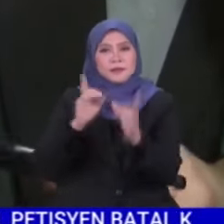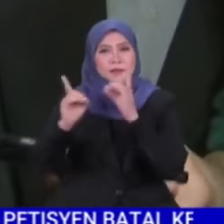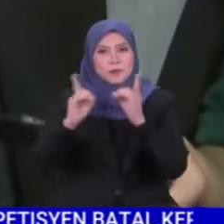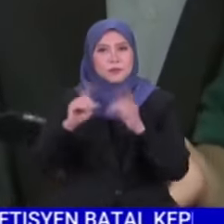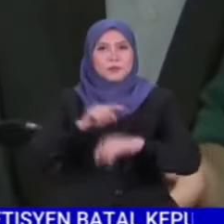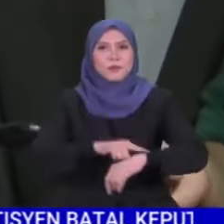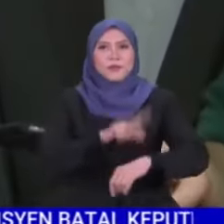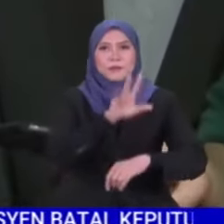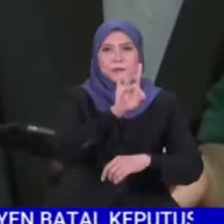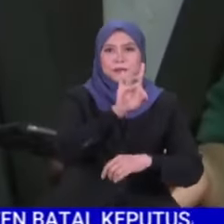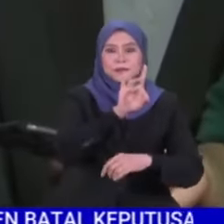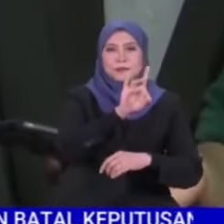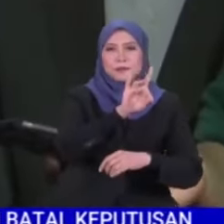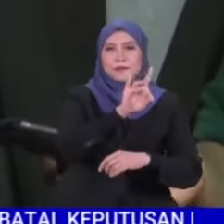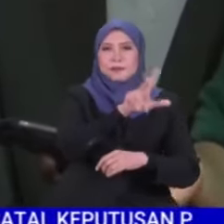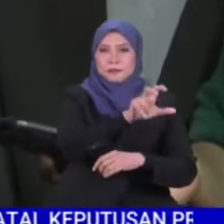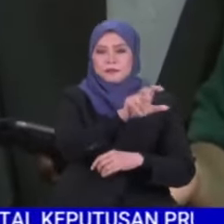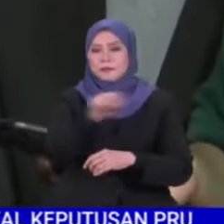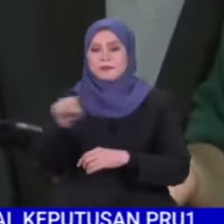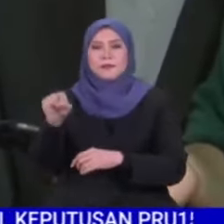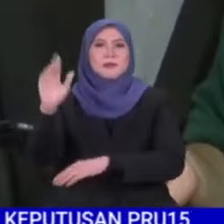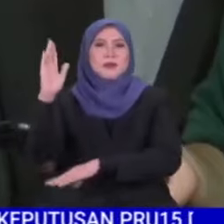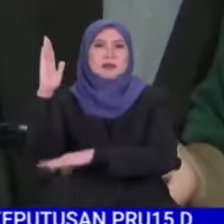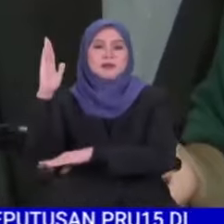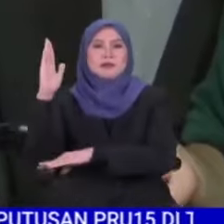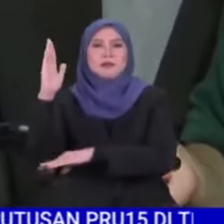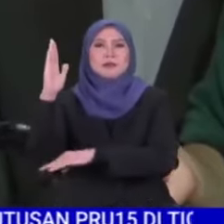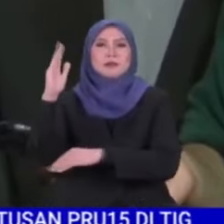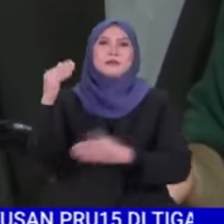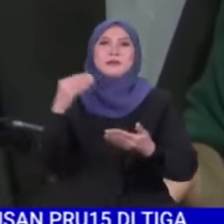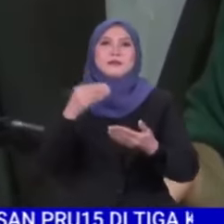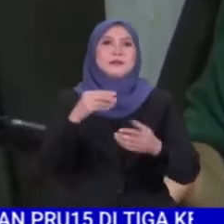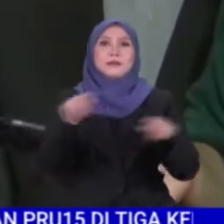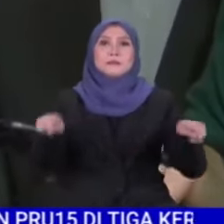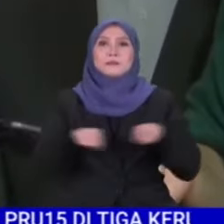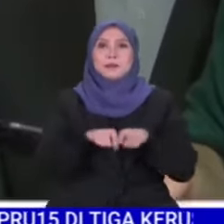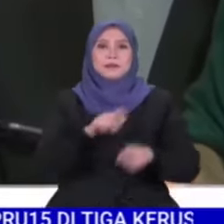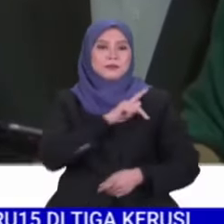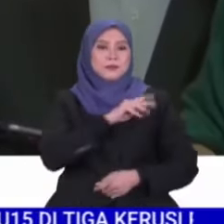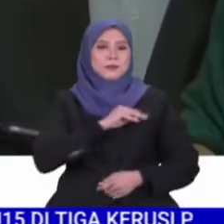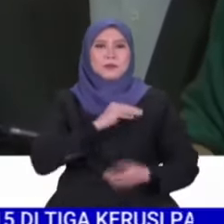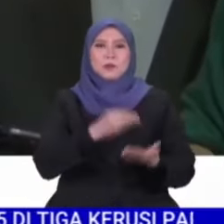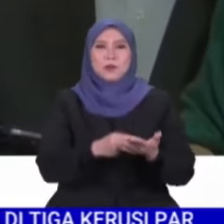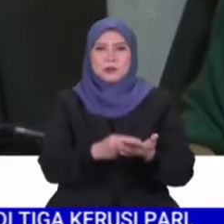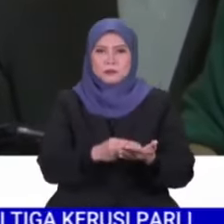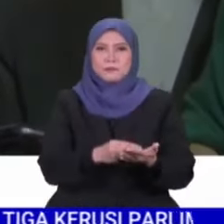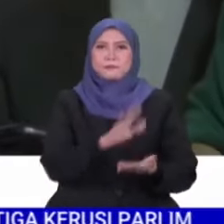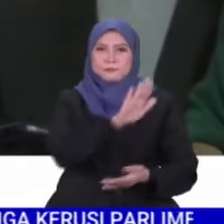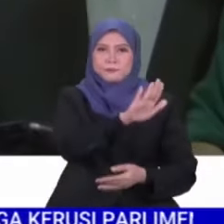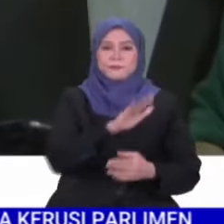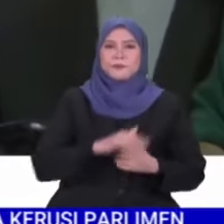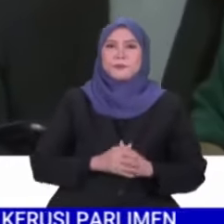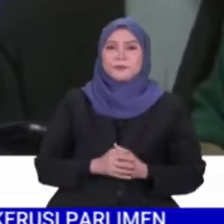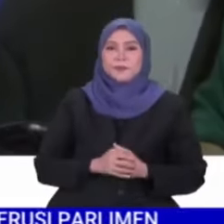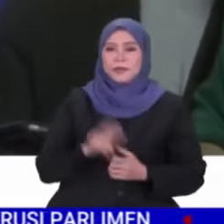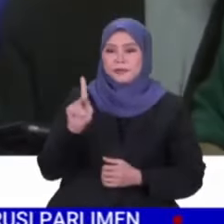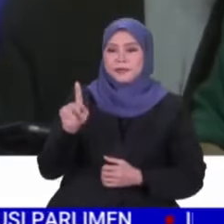pukul 8 suku pagi sampailah ke tengah hari di kementerian keuangan selain padi itu